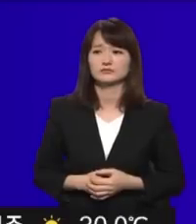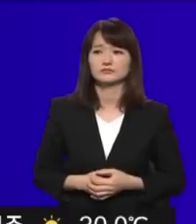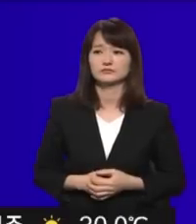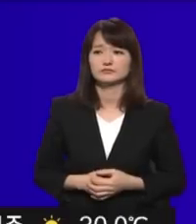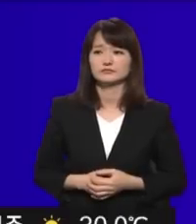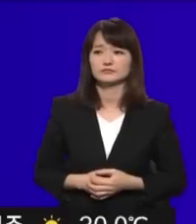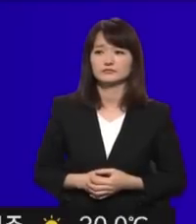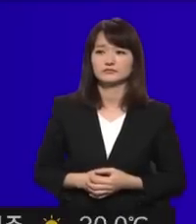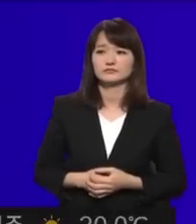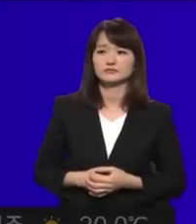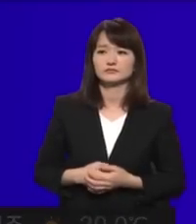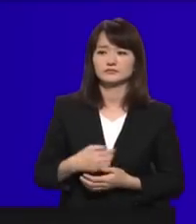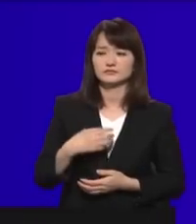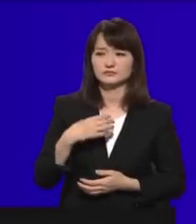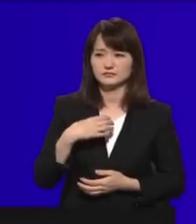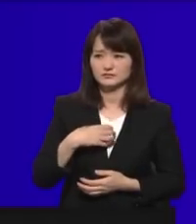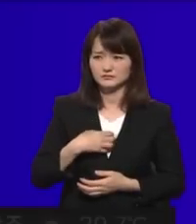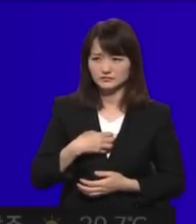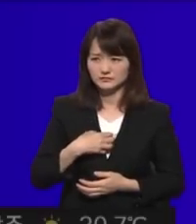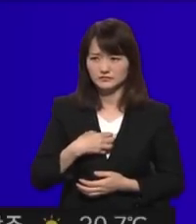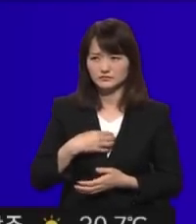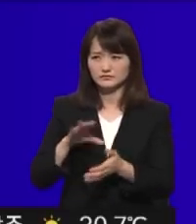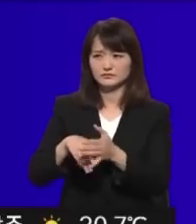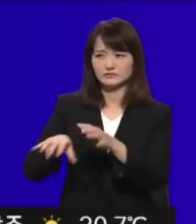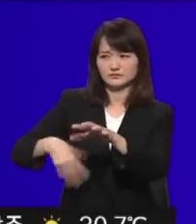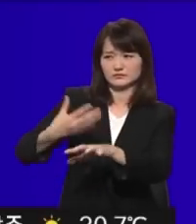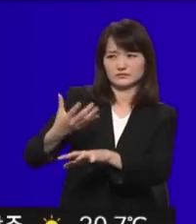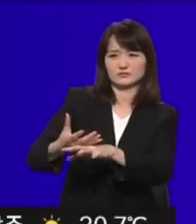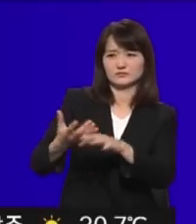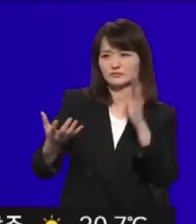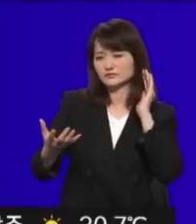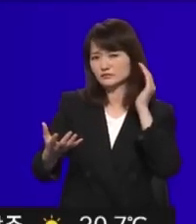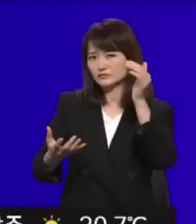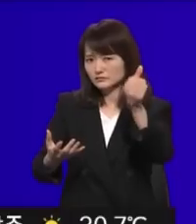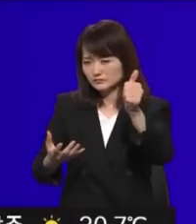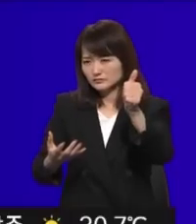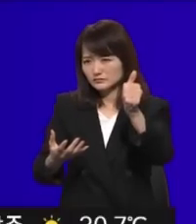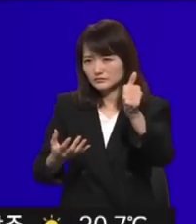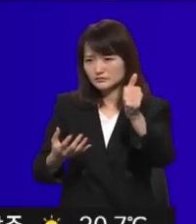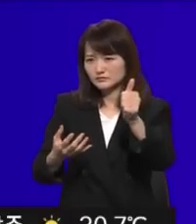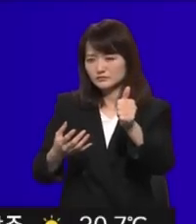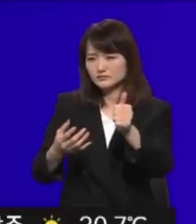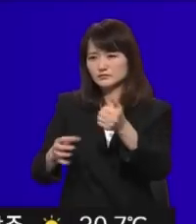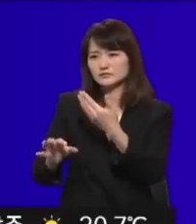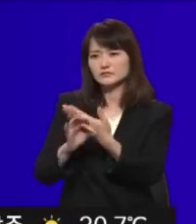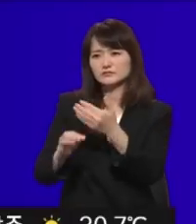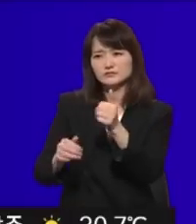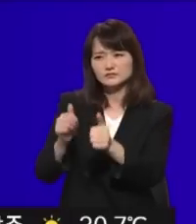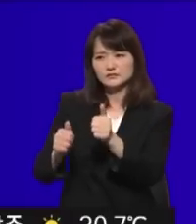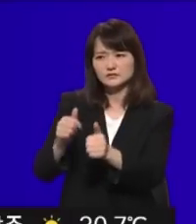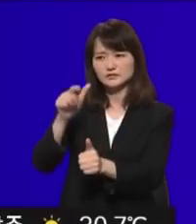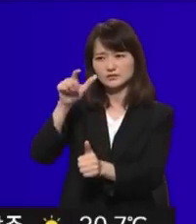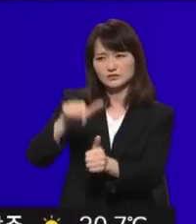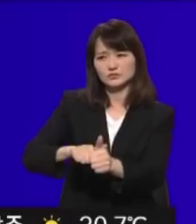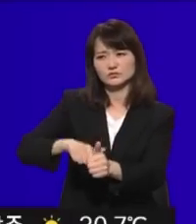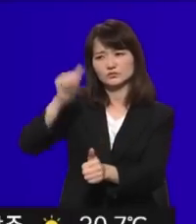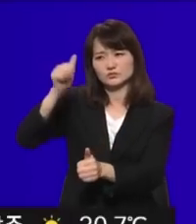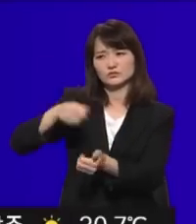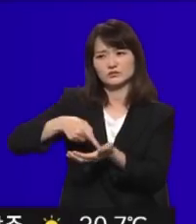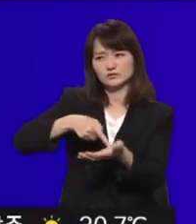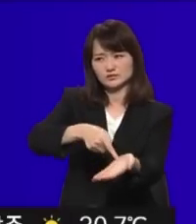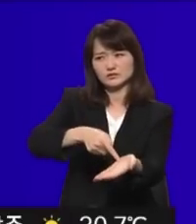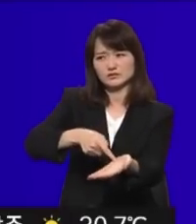일으킨 대통령에게 모의재판에서 사용을 구형한 일하는 무용담이 되어서는 같은 자태라고 하기 어렵다 뒷부분은 윤석열